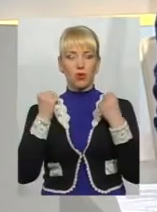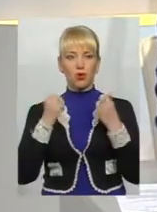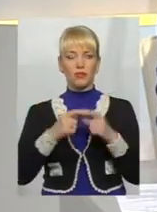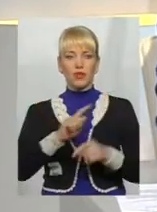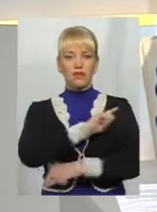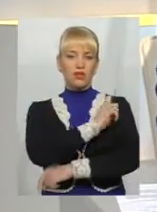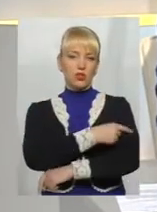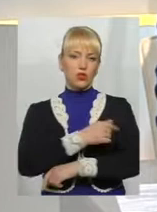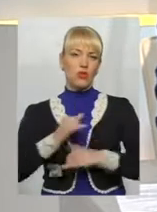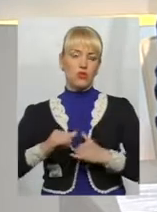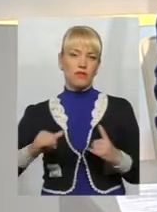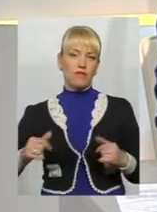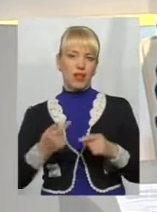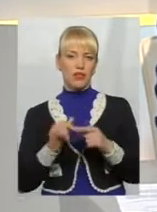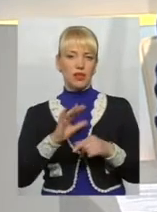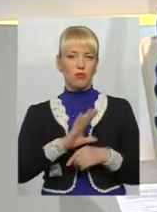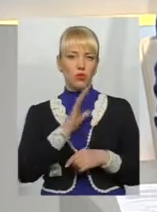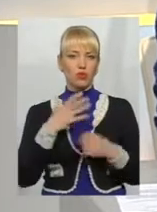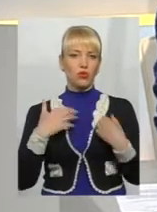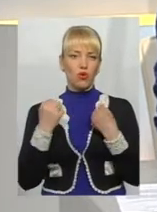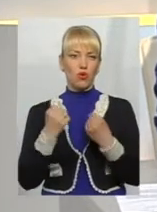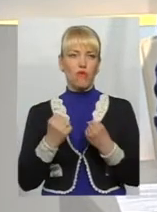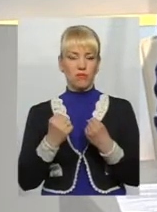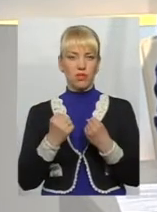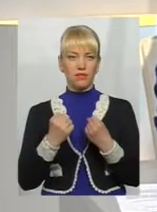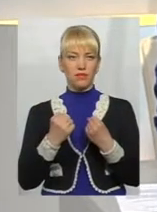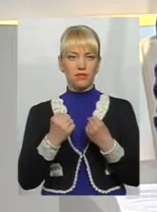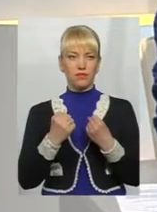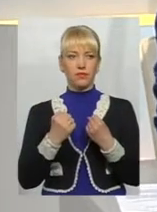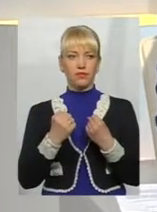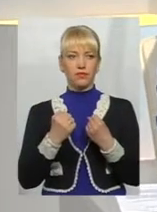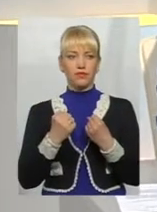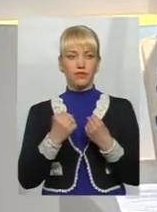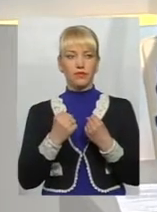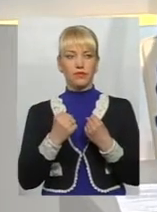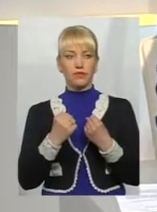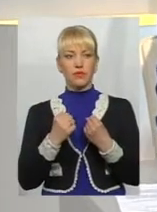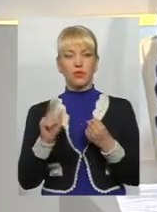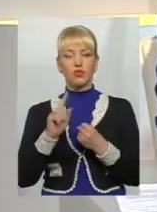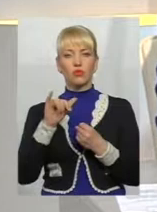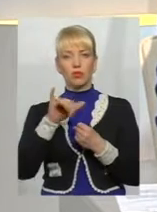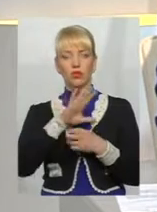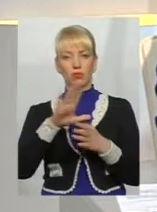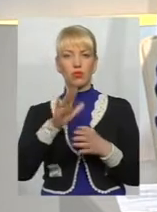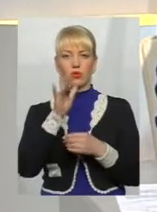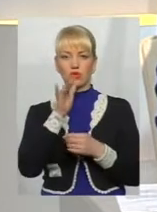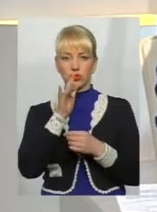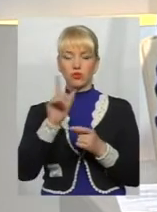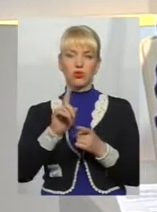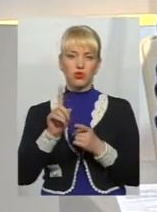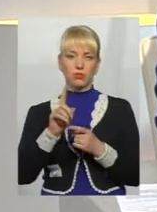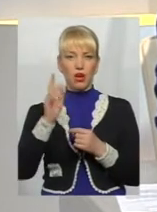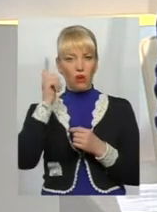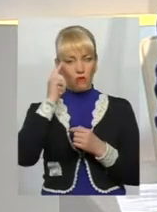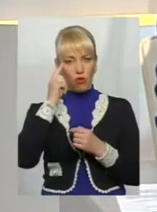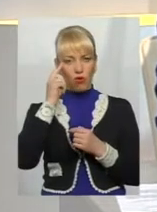фізично розвивалися, були здоровими, і щоб в них не було часу, аби в голову